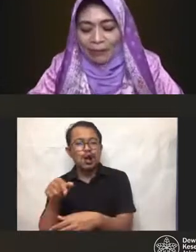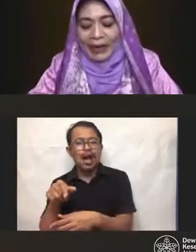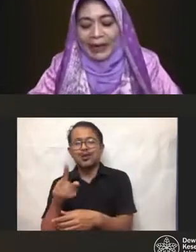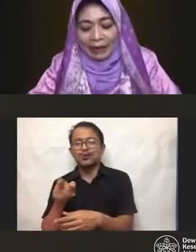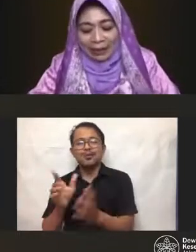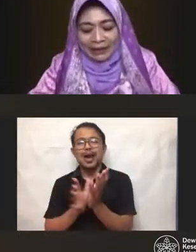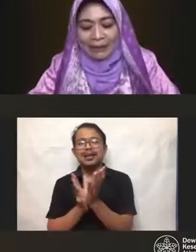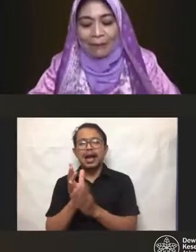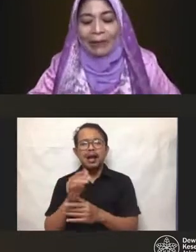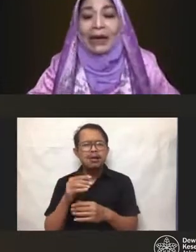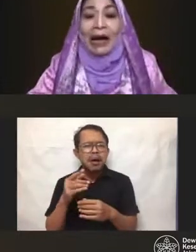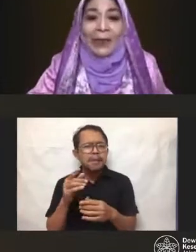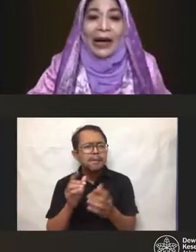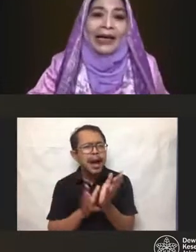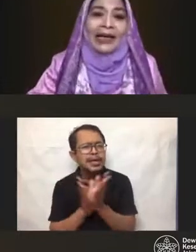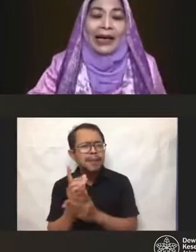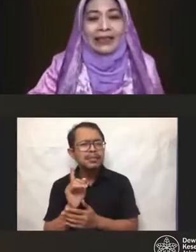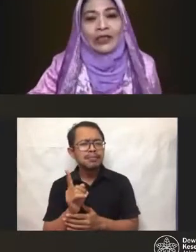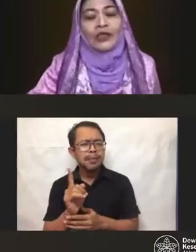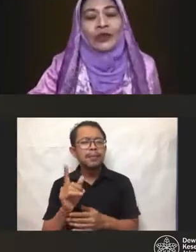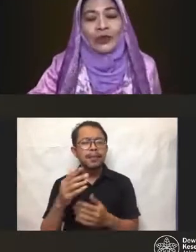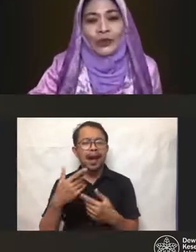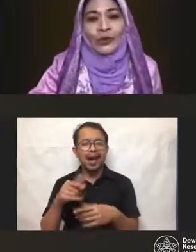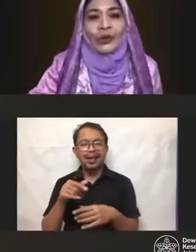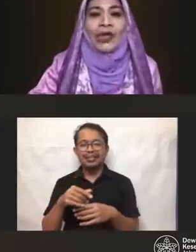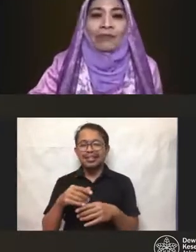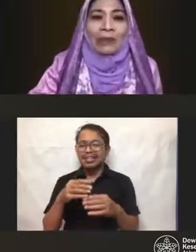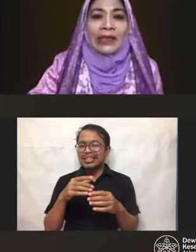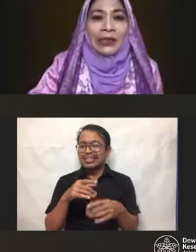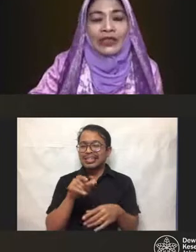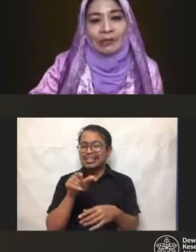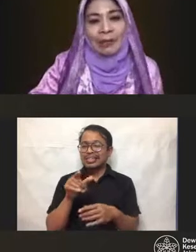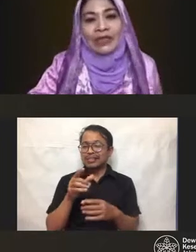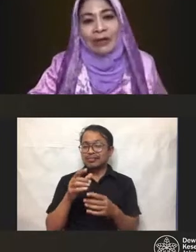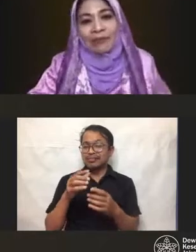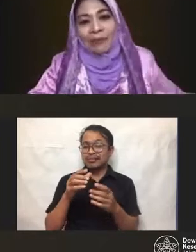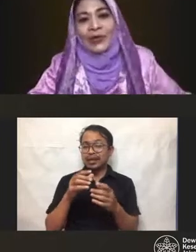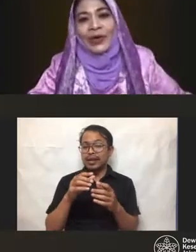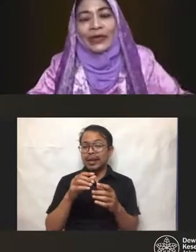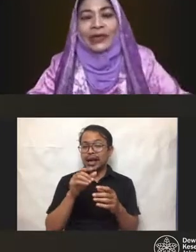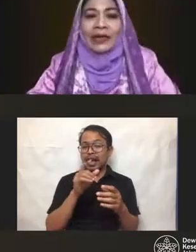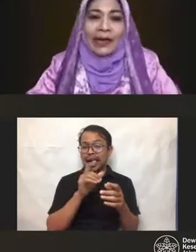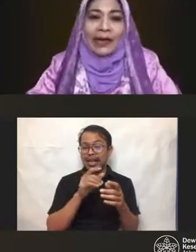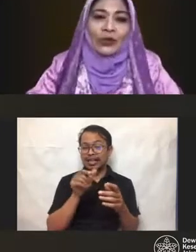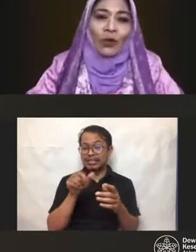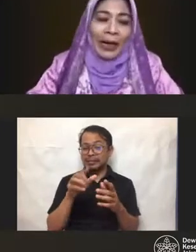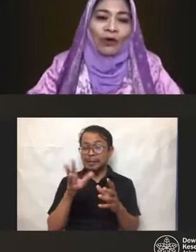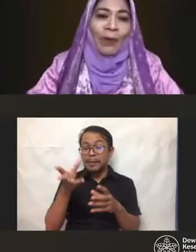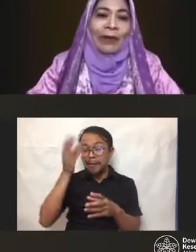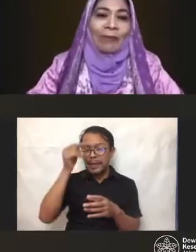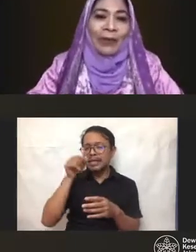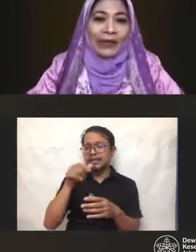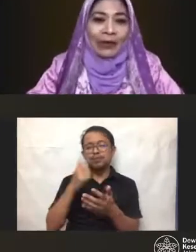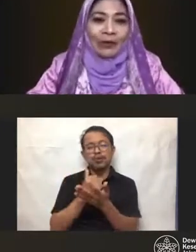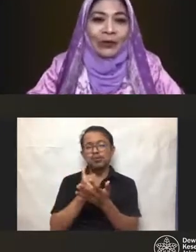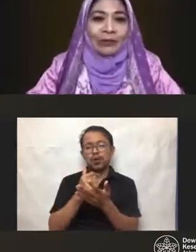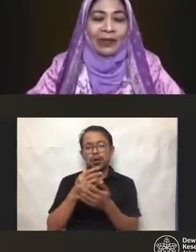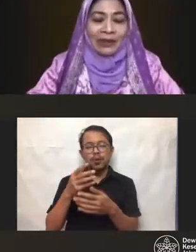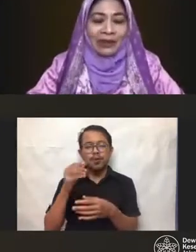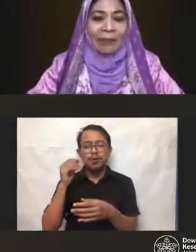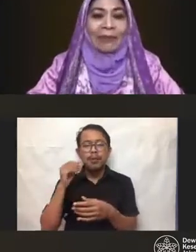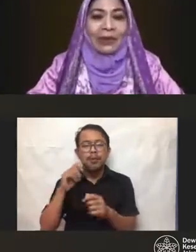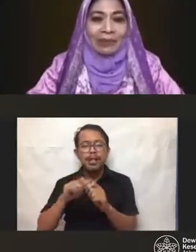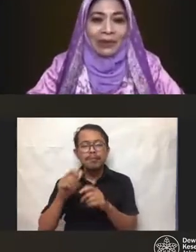Karena membahayakan masa depan. Mengapa? Karena narasi itu sungguh-sungguh menggerus kemanusiaan perempuan. Karena itu upaya-upaya pemerintah untuk